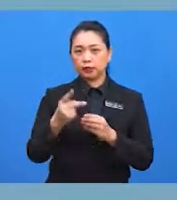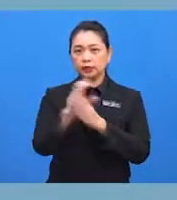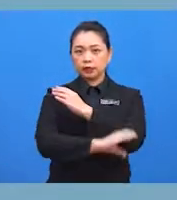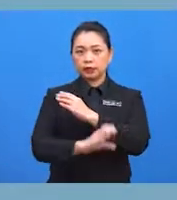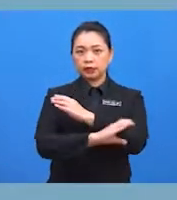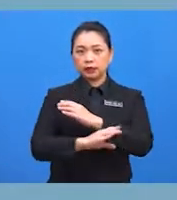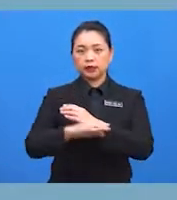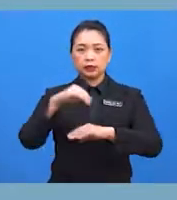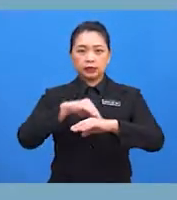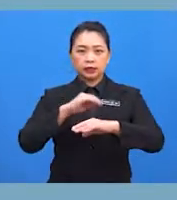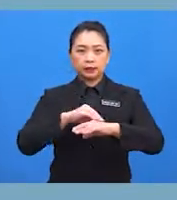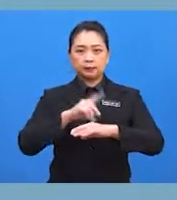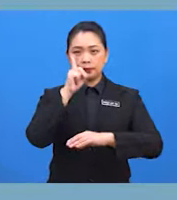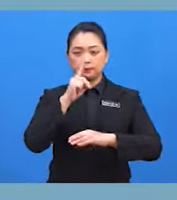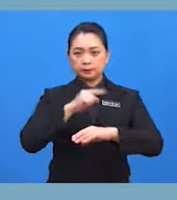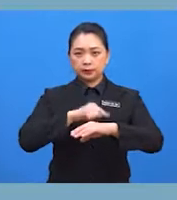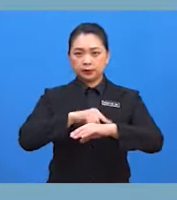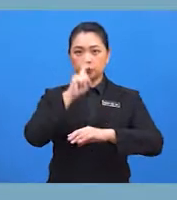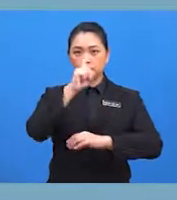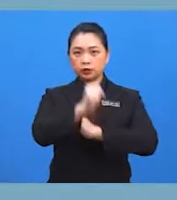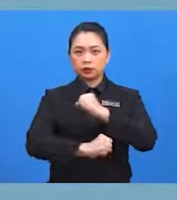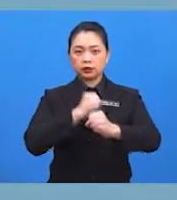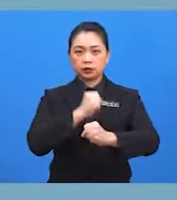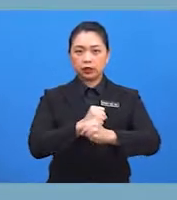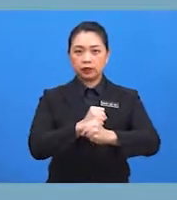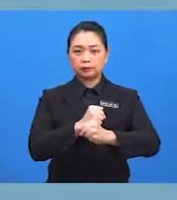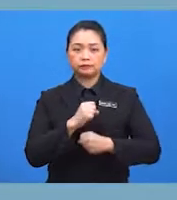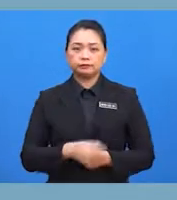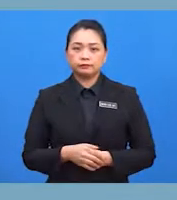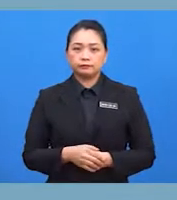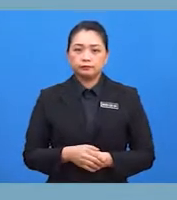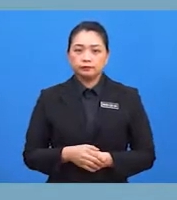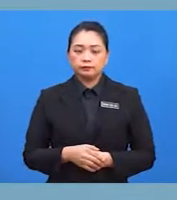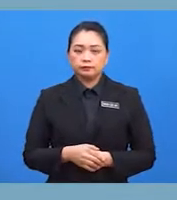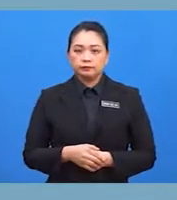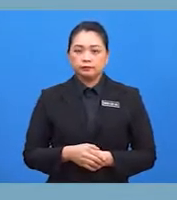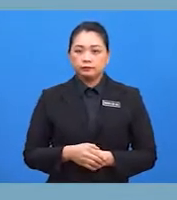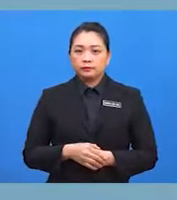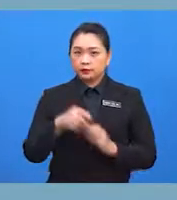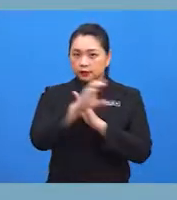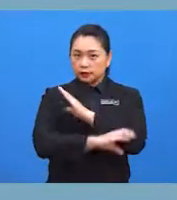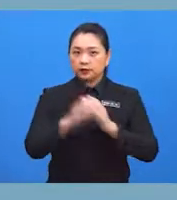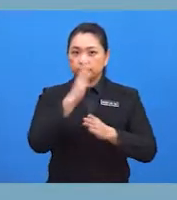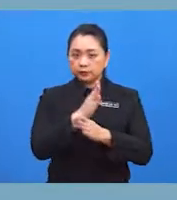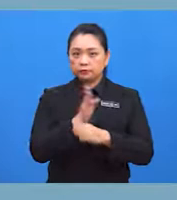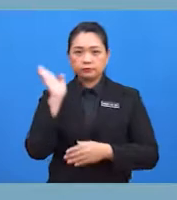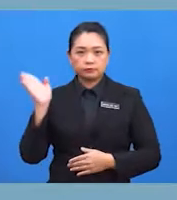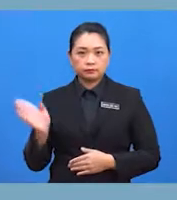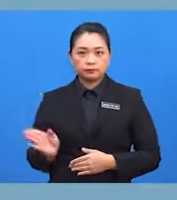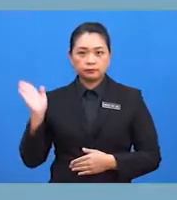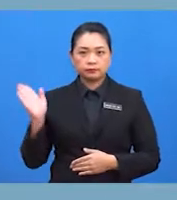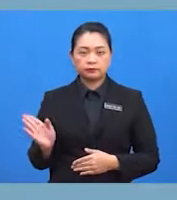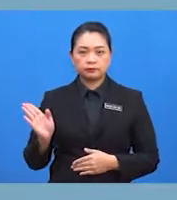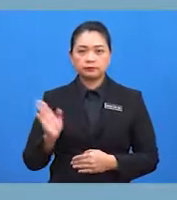dalam tempoh setahun pada tingkat guna tenaga penuh, manakala keluaran negara sebenar dicapai oleh sesebuah